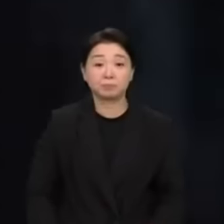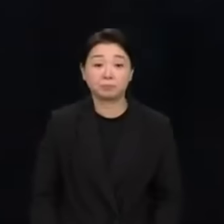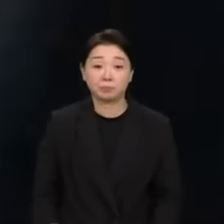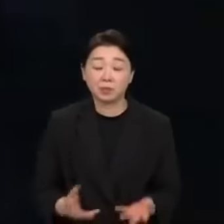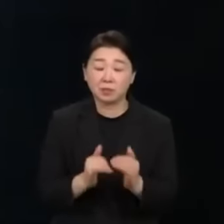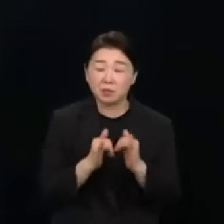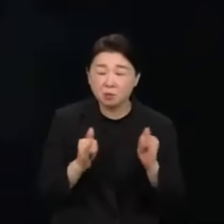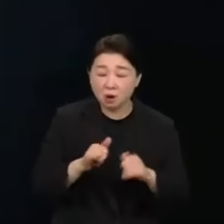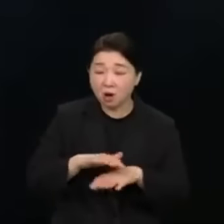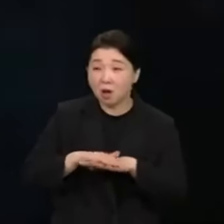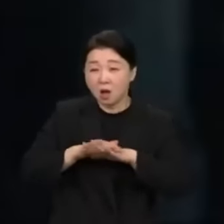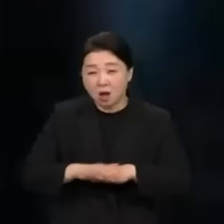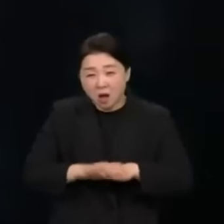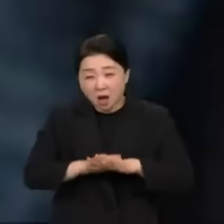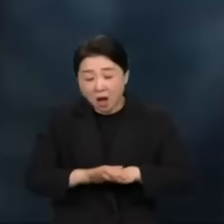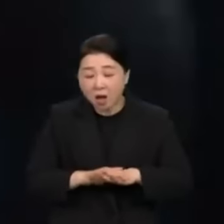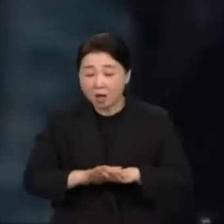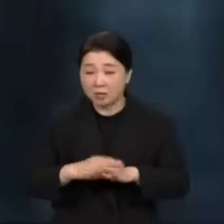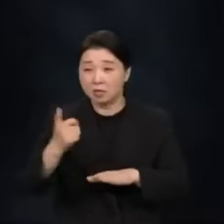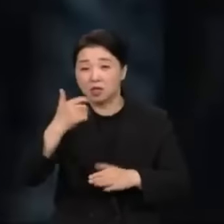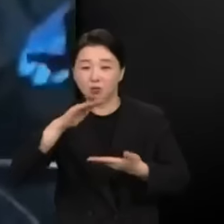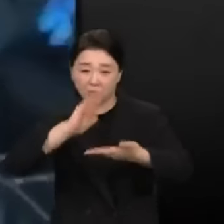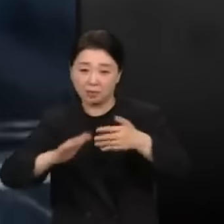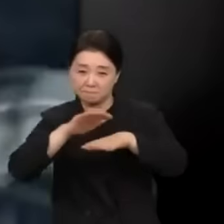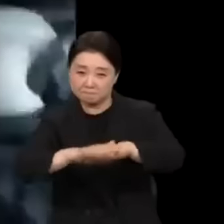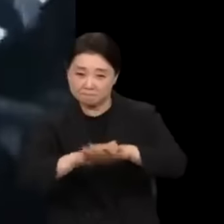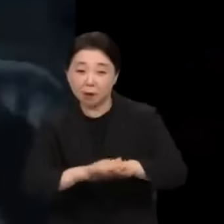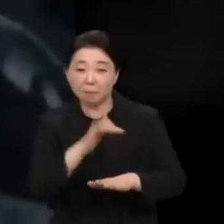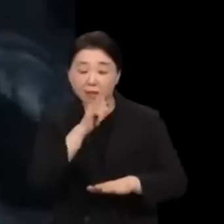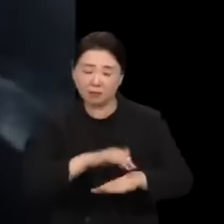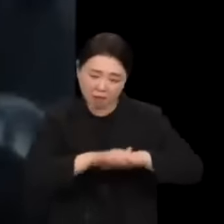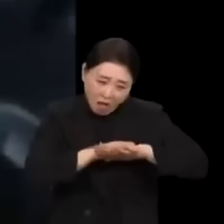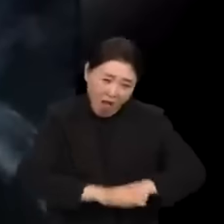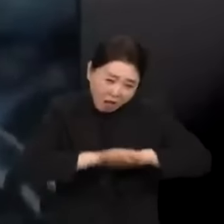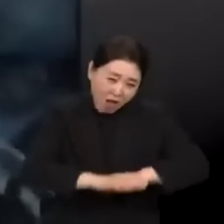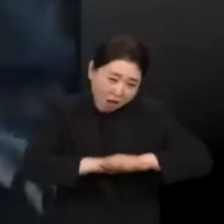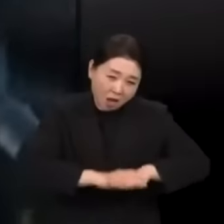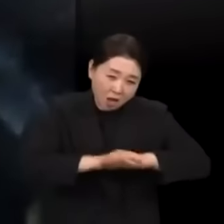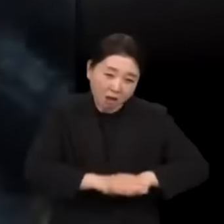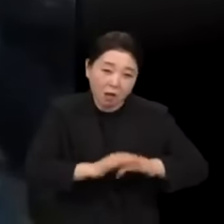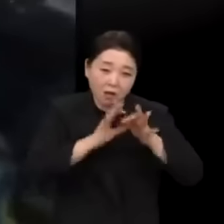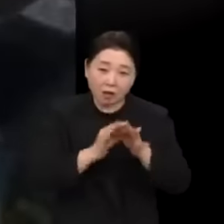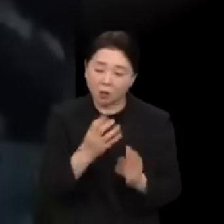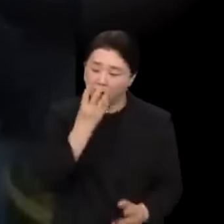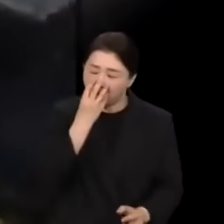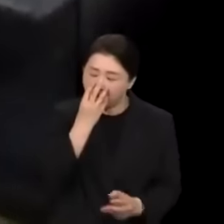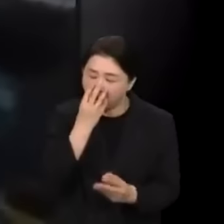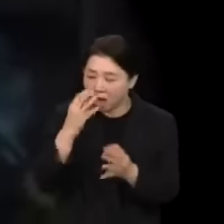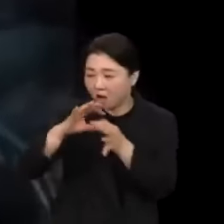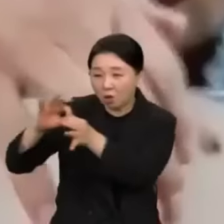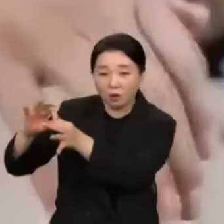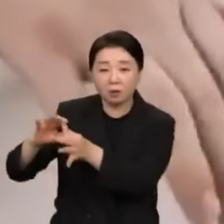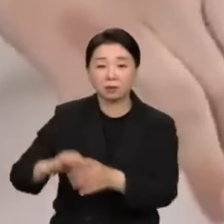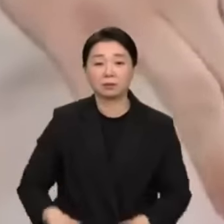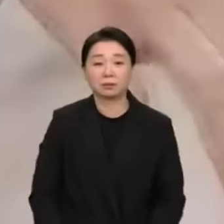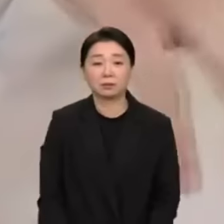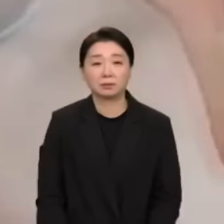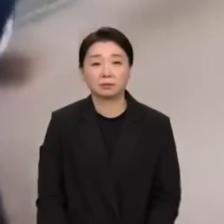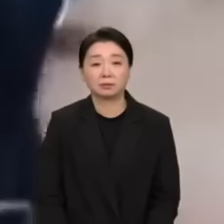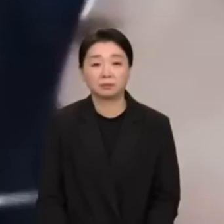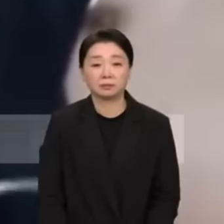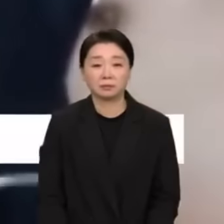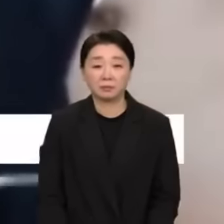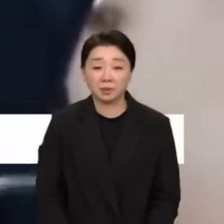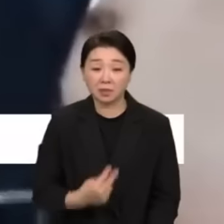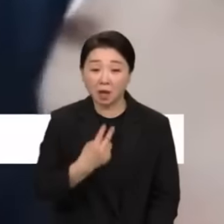직원은 한숨을 돌리고 이제는 구급대원들 차례입니다. 심폐소생술을 이어가고 산소통도 연결합니다.